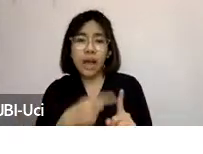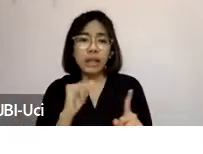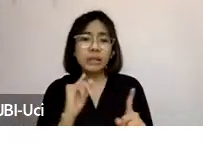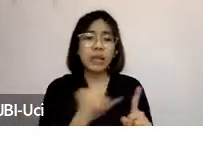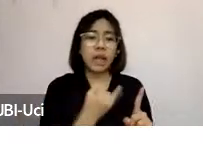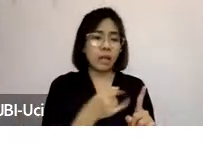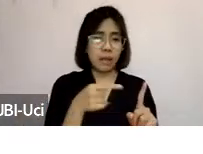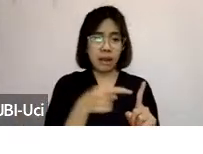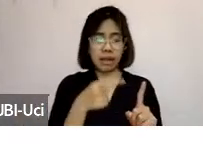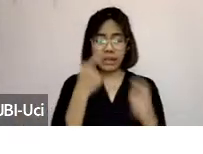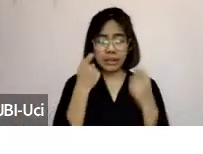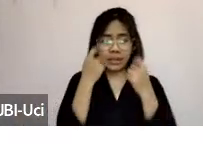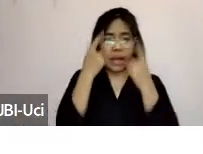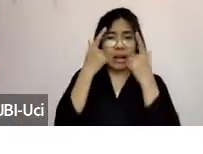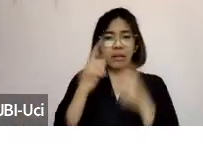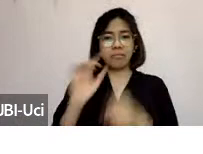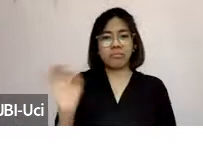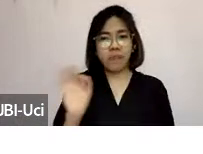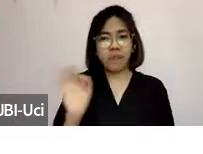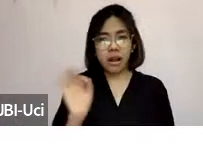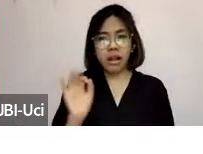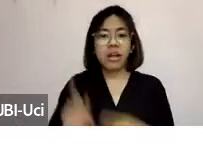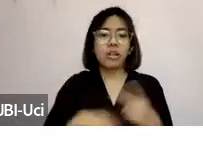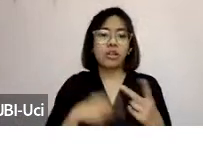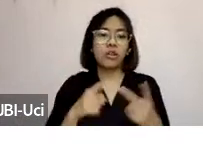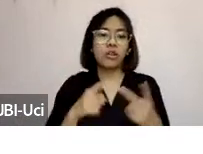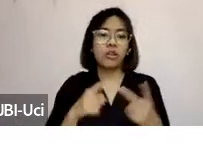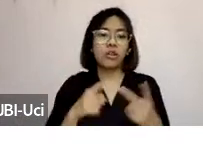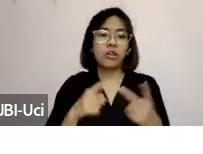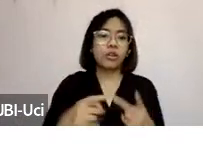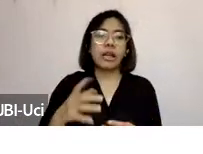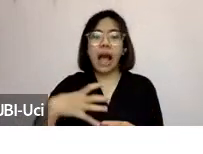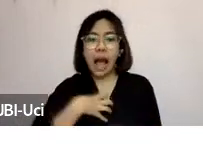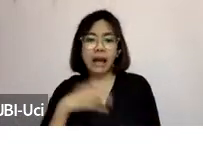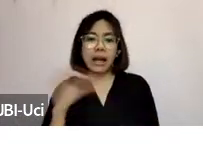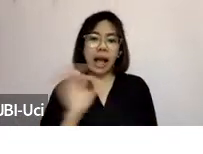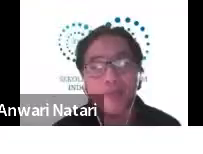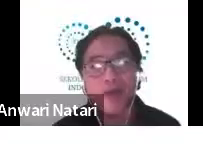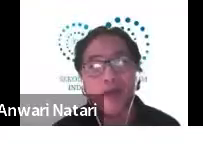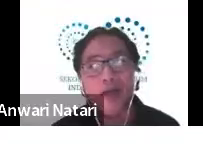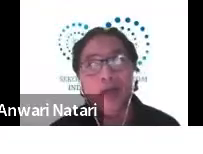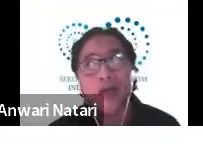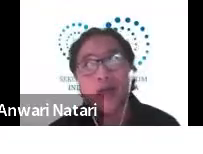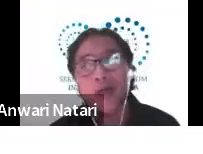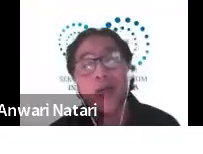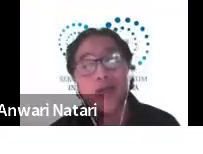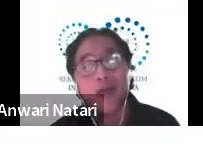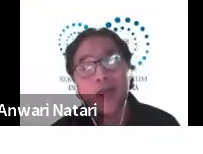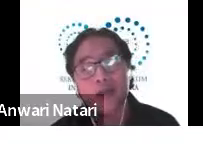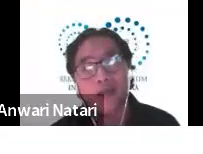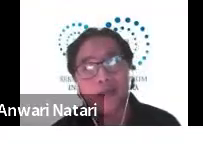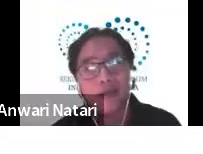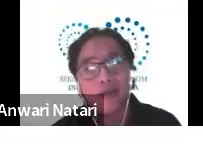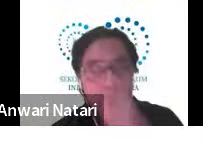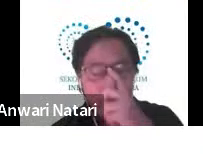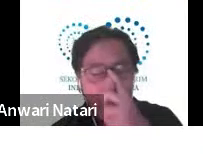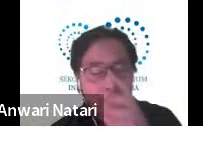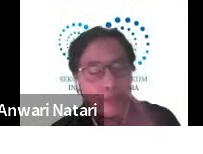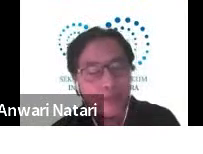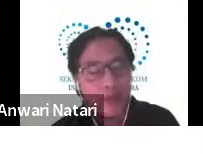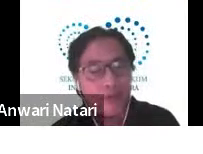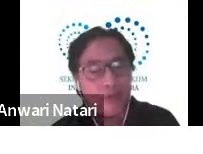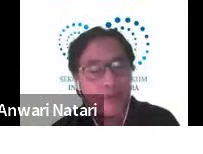kemudian tanpa hak tadi sudah saya bahas jadi maksudnya tanpa hak dan dengan hak Seperti apa Kalau ada hak